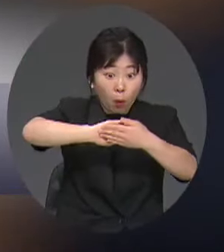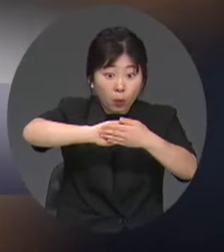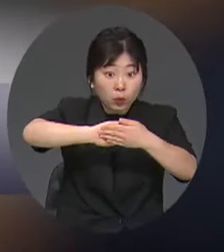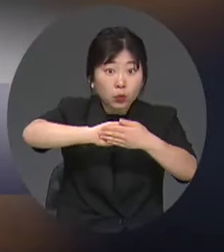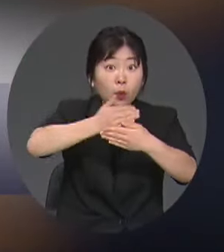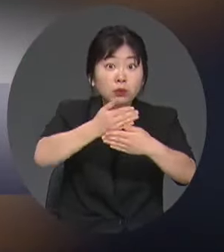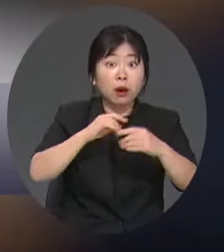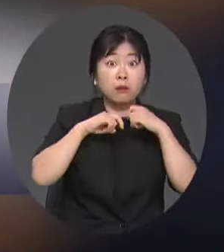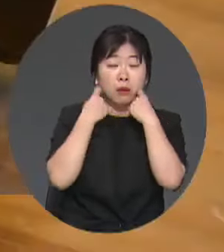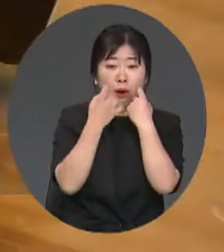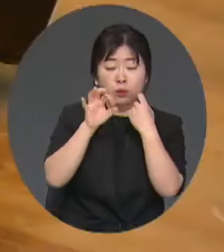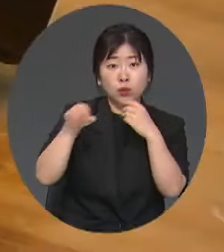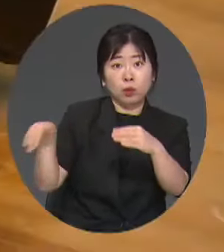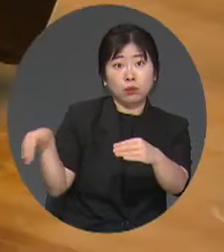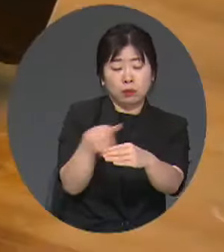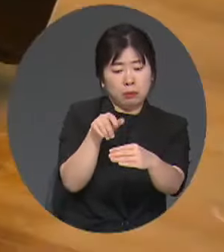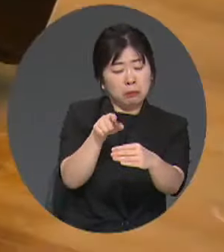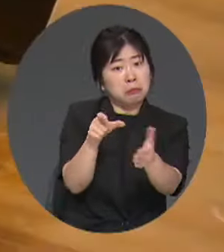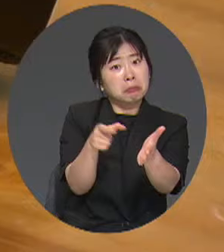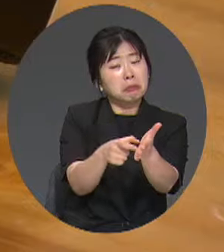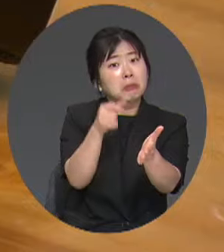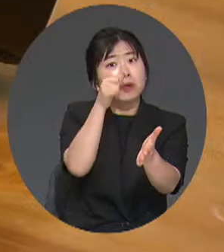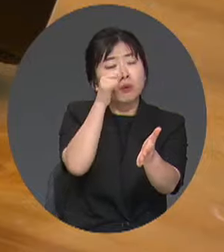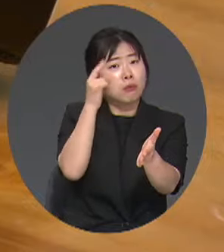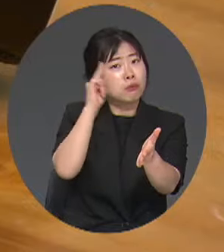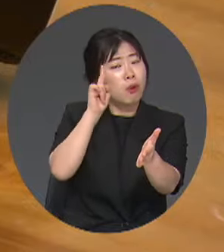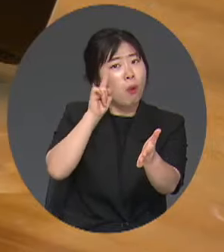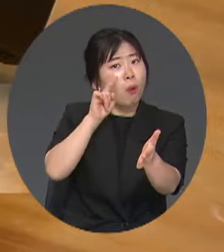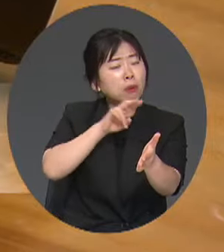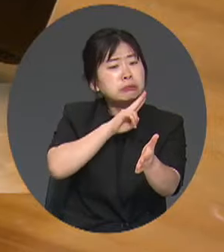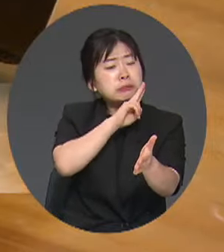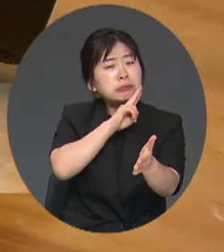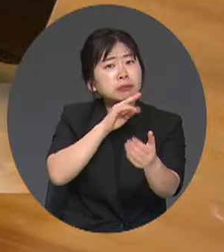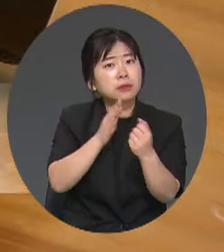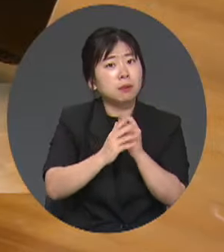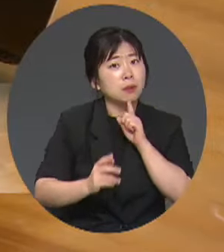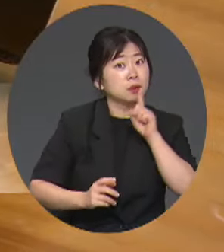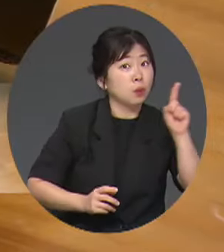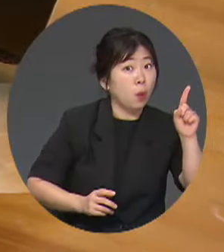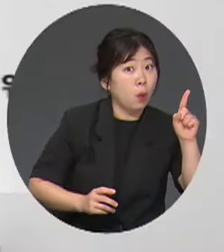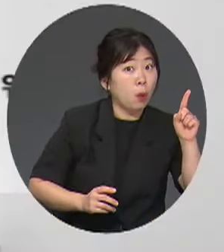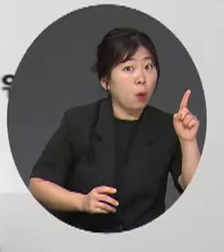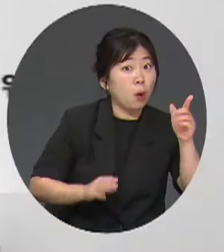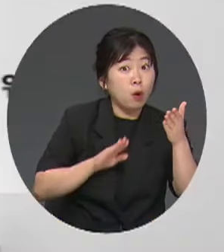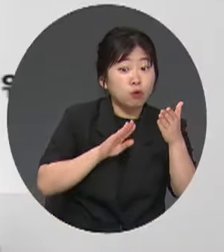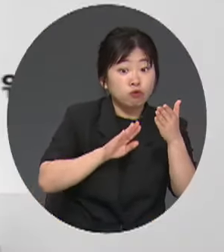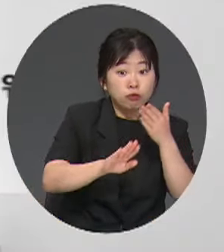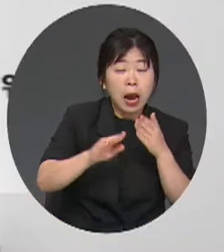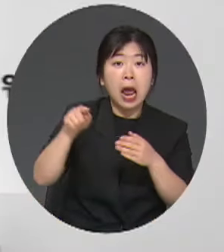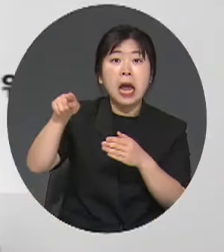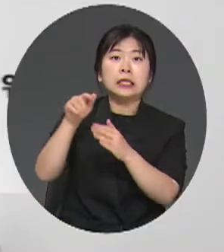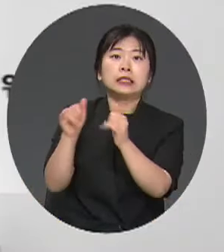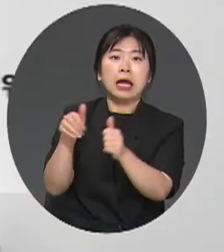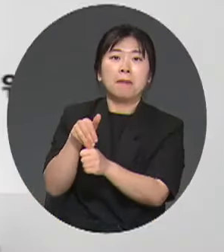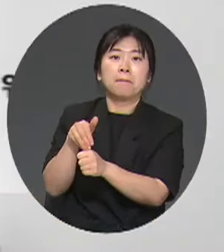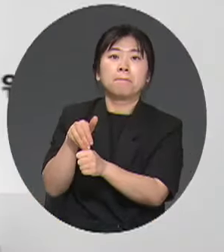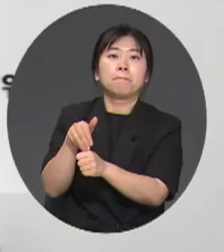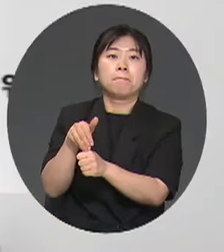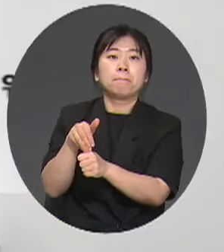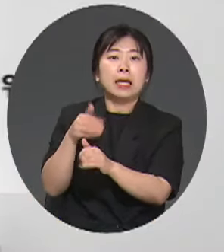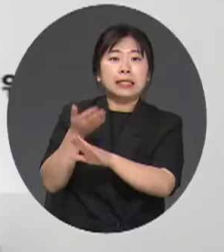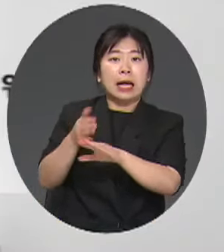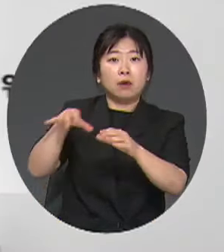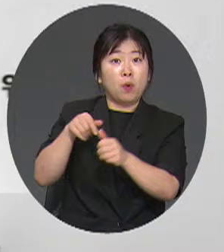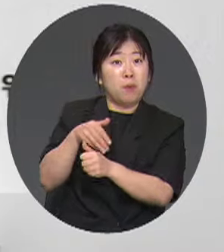조금 의아스럽고. 해당 관리관은 다른 부서로 발령나 조사를 받게 됐는데 그때부터 직장 내 괴롭힘이